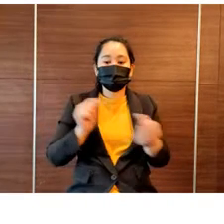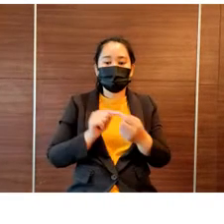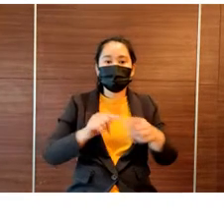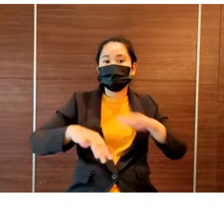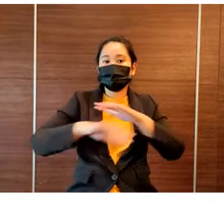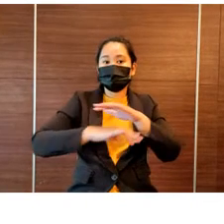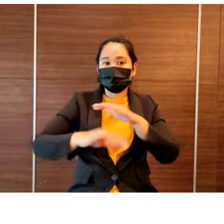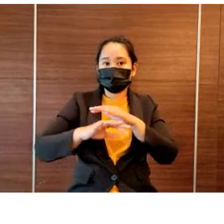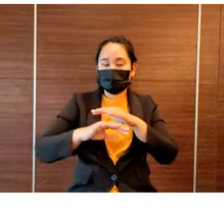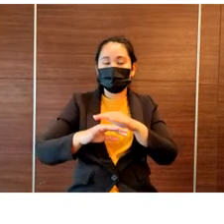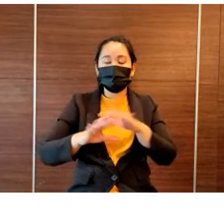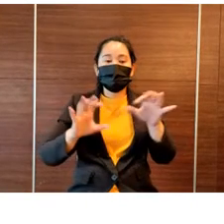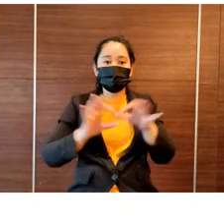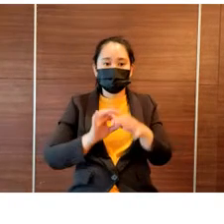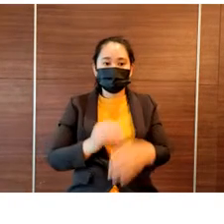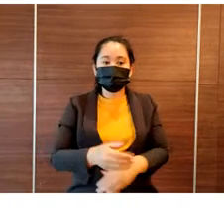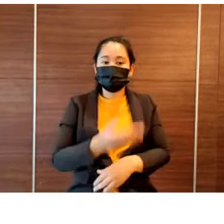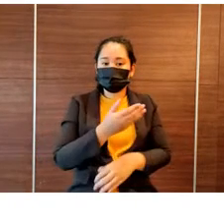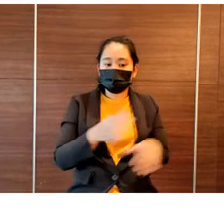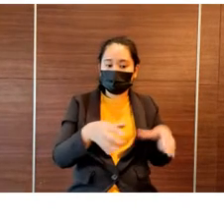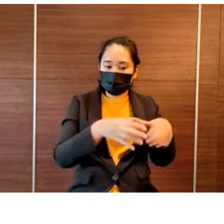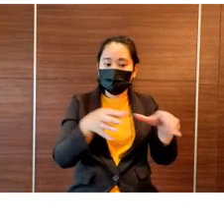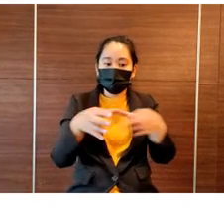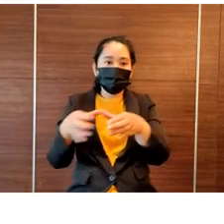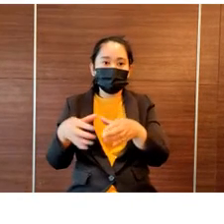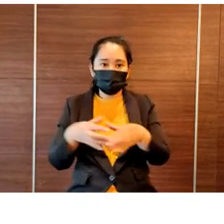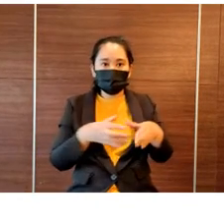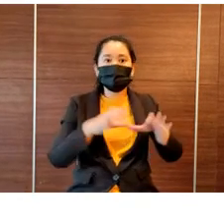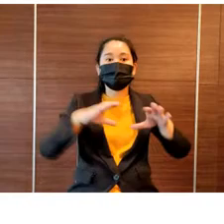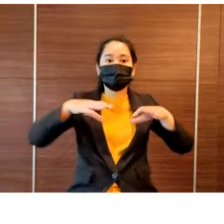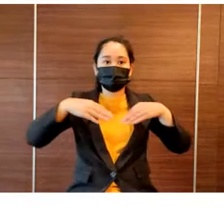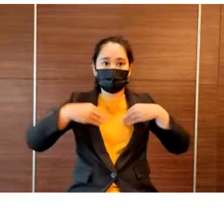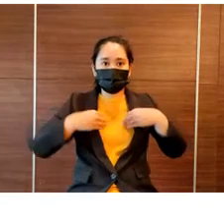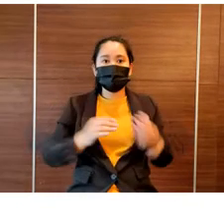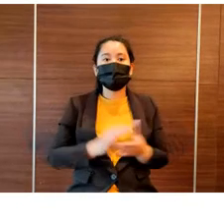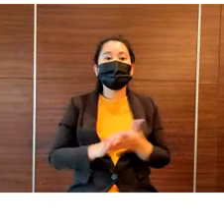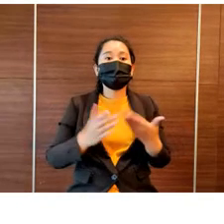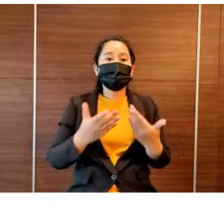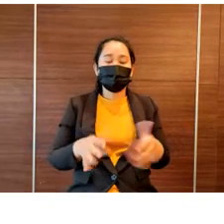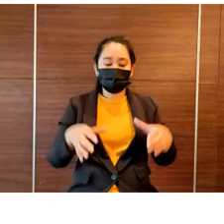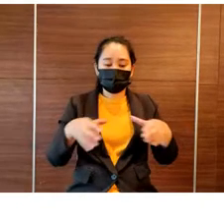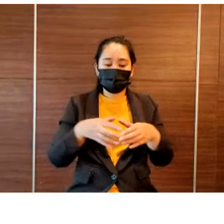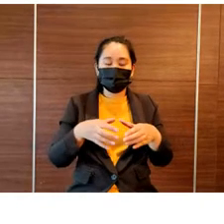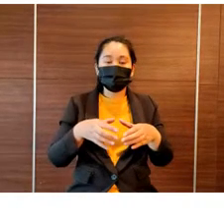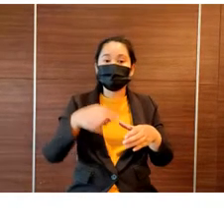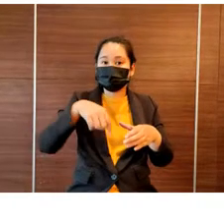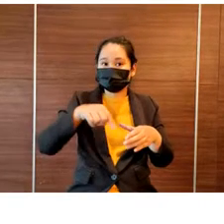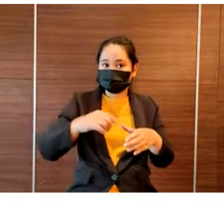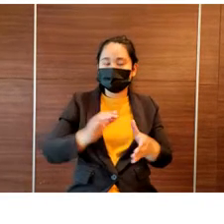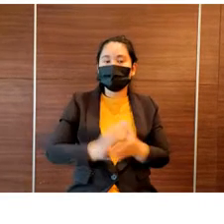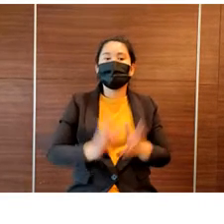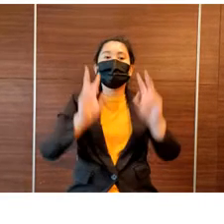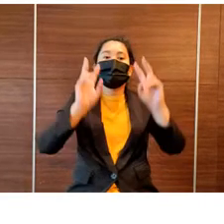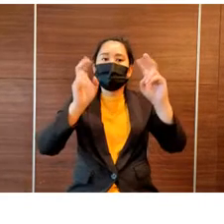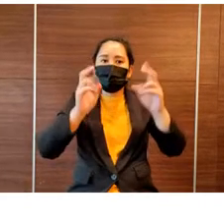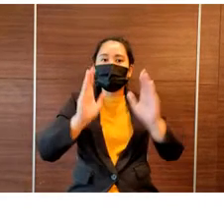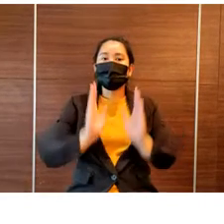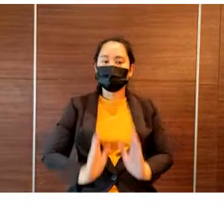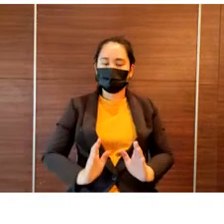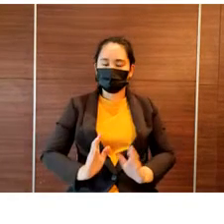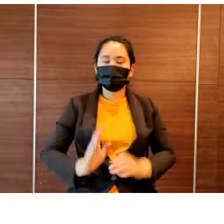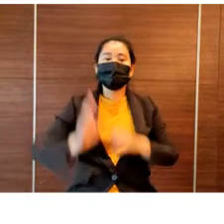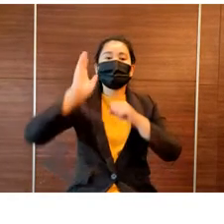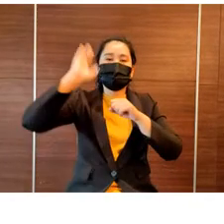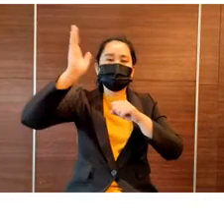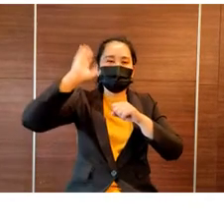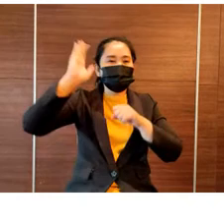พและคำนึงถึงความแตกต่างหลากหลายของผู้รับบริการนะคะซึ่งผู้ที่จะนำเสนอตรงนี้แน่นอนก็จะเป็นผู้ที่มีความเชี่ยวชาญ